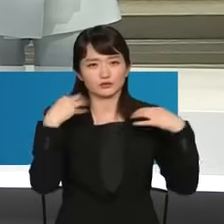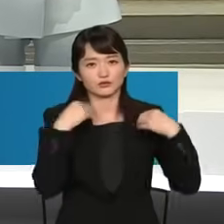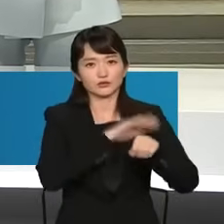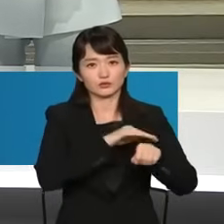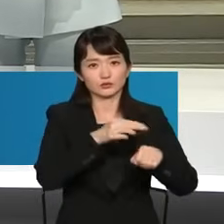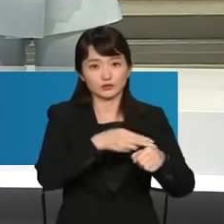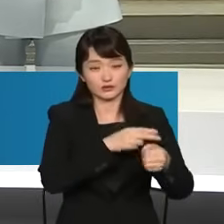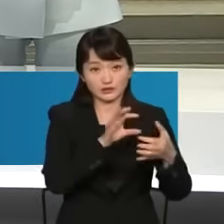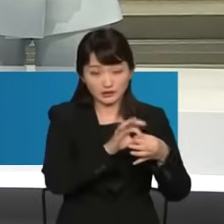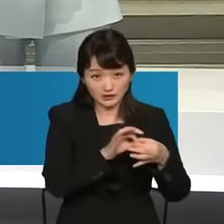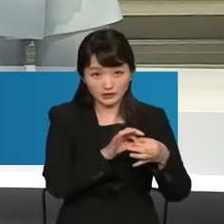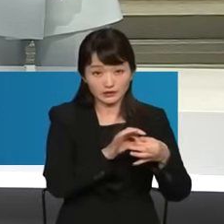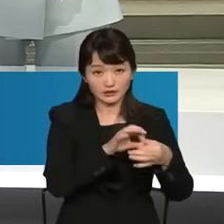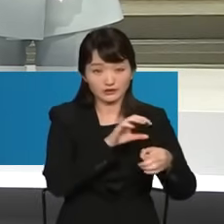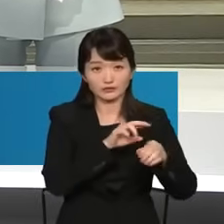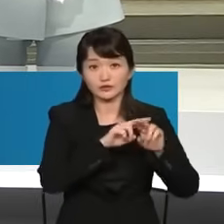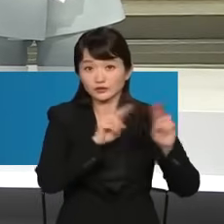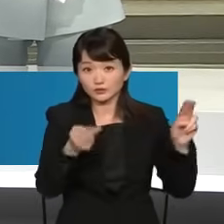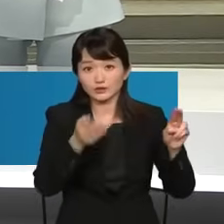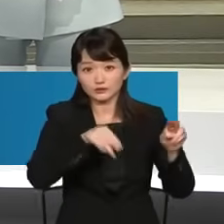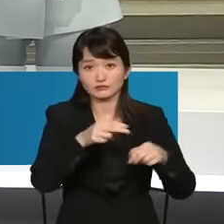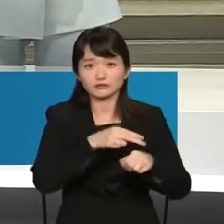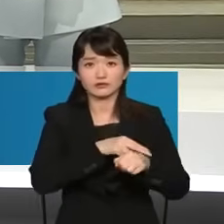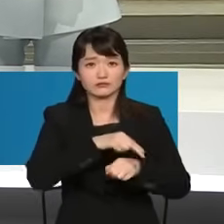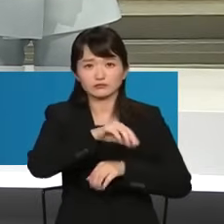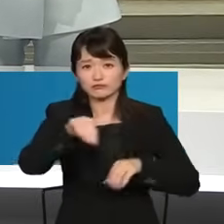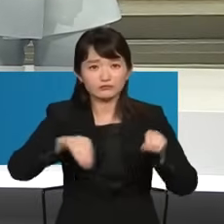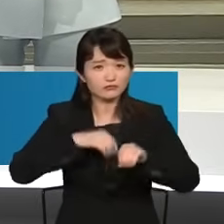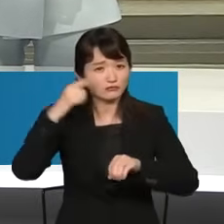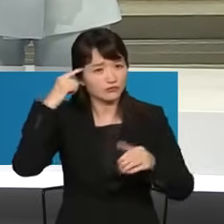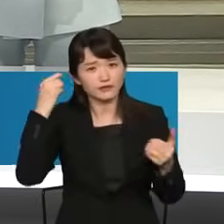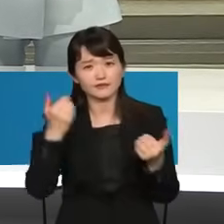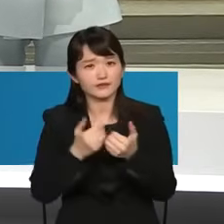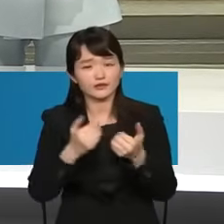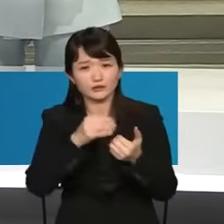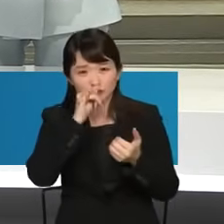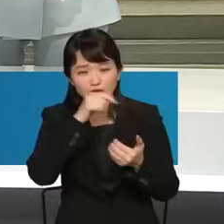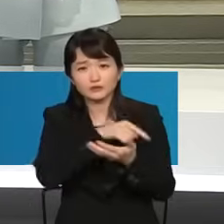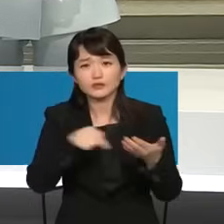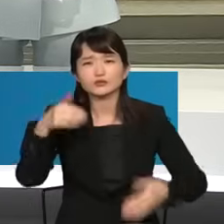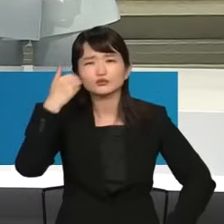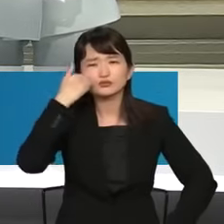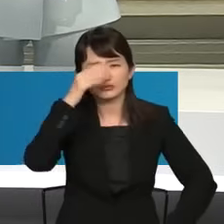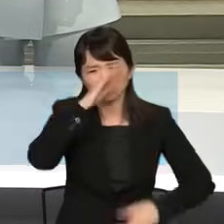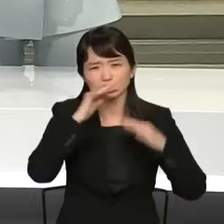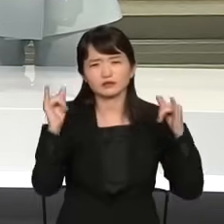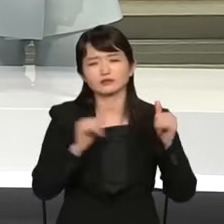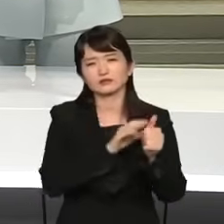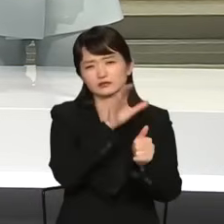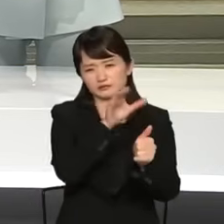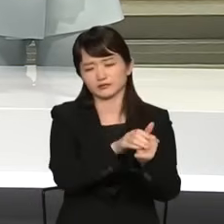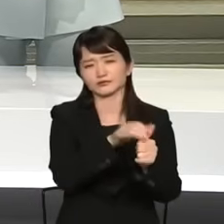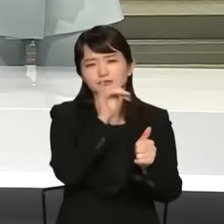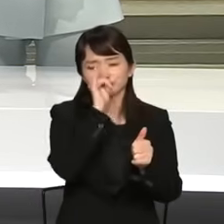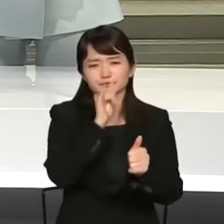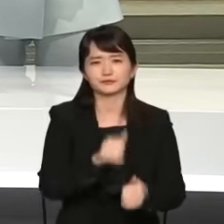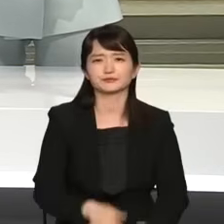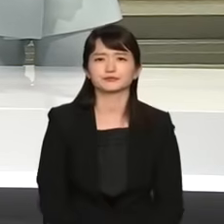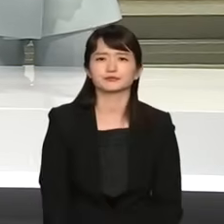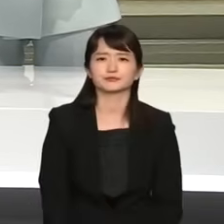했지만 의사들은 오히려 더 강하게 반발하면서 그 피해는 고스란히 환자들이 떠안고 있습니다. 이어서 윤정주